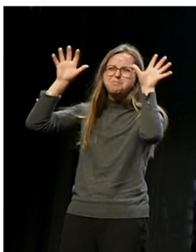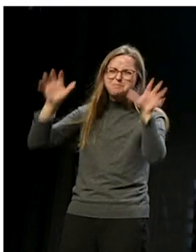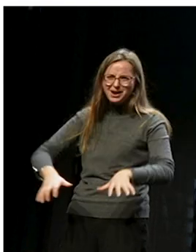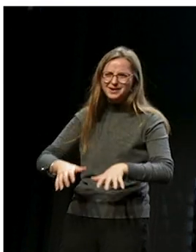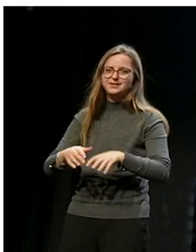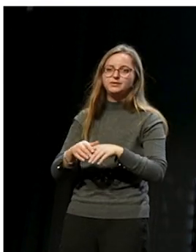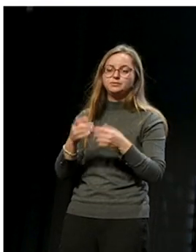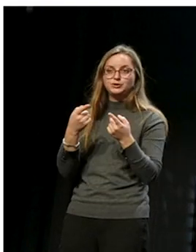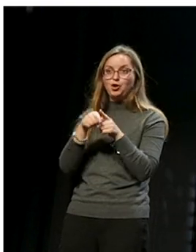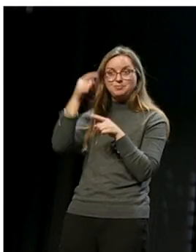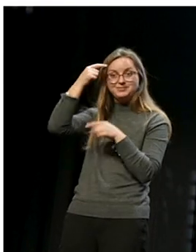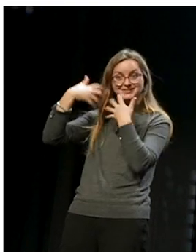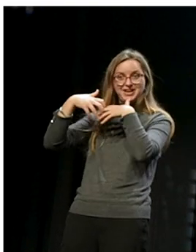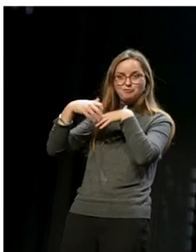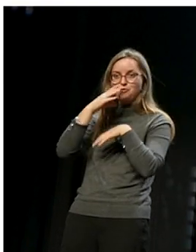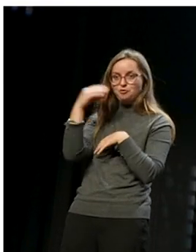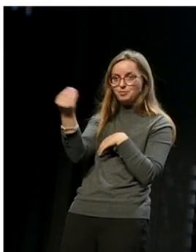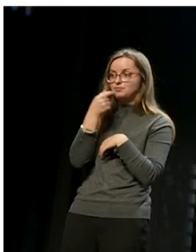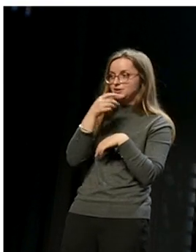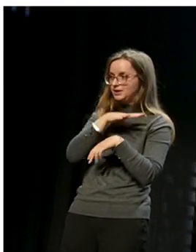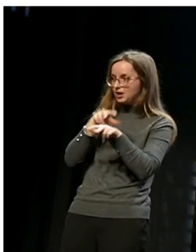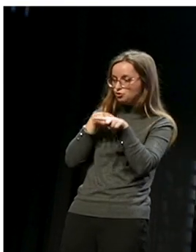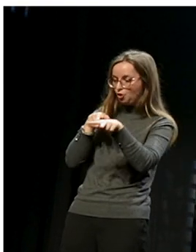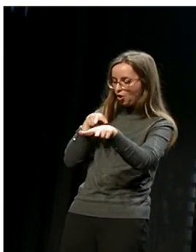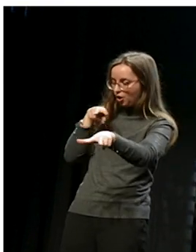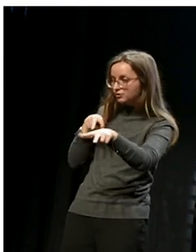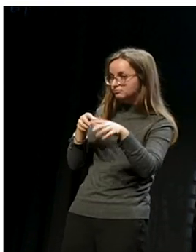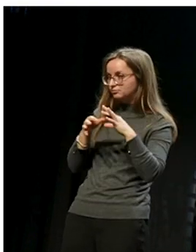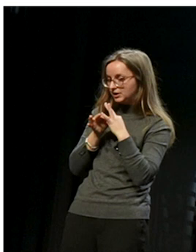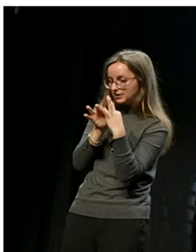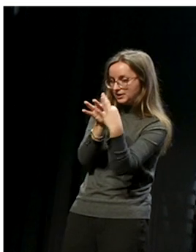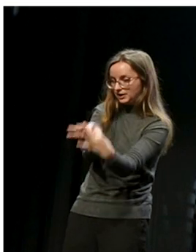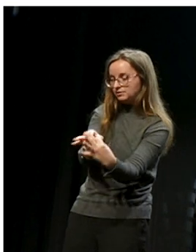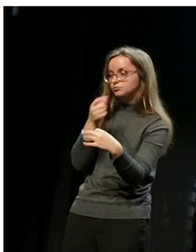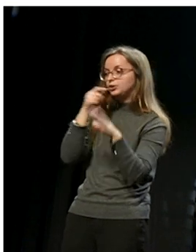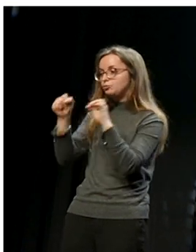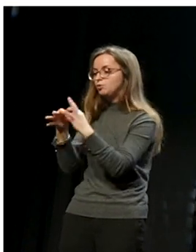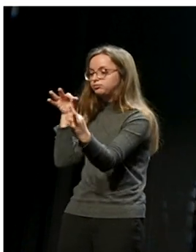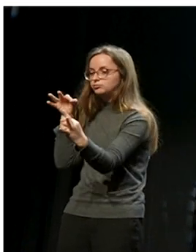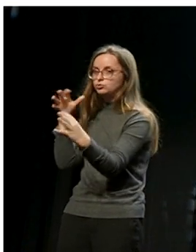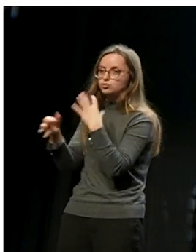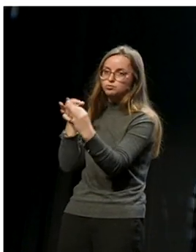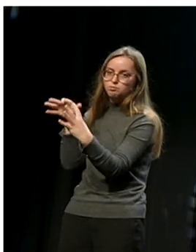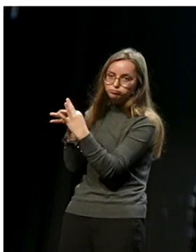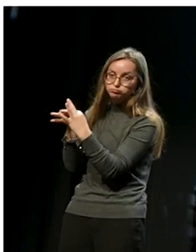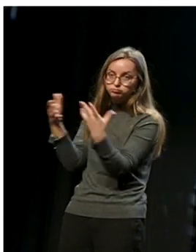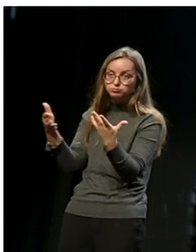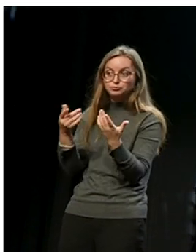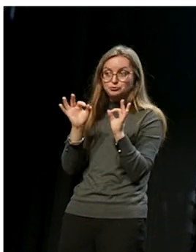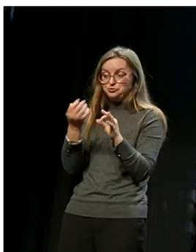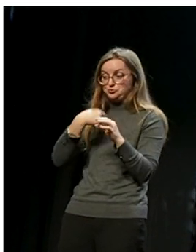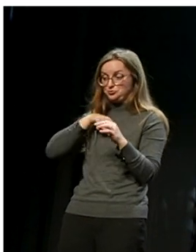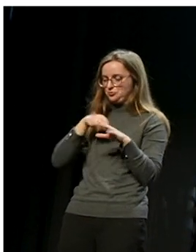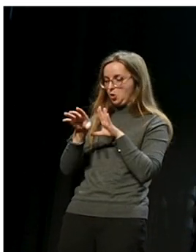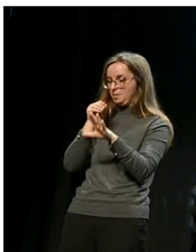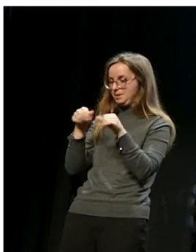relation entre nos neurones. On doit avoir, je ne sais pas combien de milliards de neurones dans notre petit cerveau. Et ça s'active ou ça se désactive. Voilà, très simplement. Donc, on a repris un peu ce système.